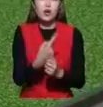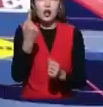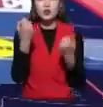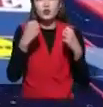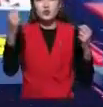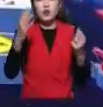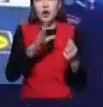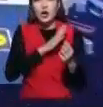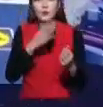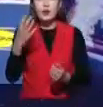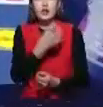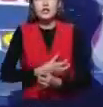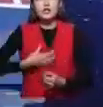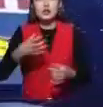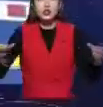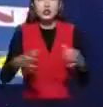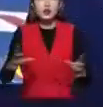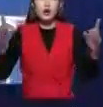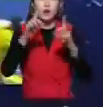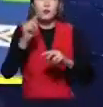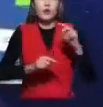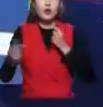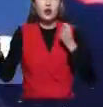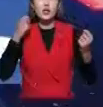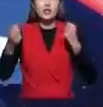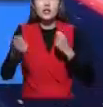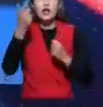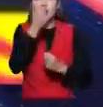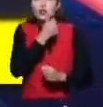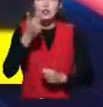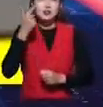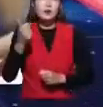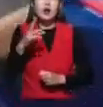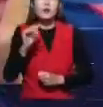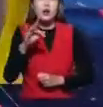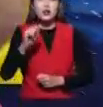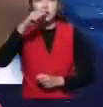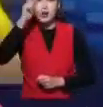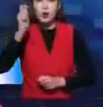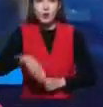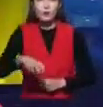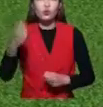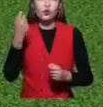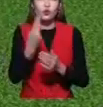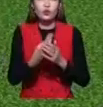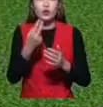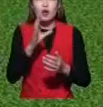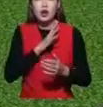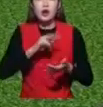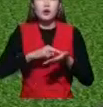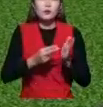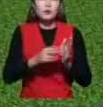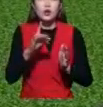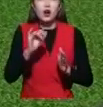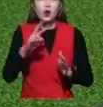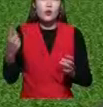алғашқы жеңісі. Негізгі топтық кезеңде отандық спортшылар Испания, Бразилия және Украинадан ұтылды. Ал қосымша раундының